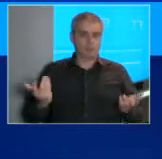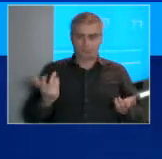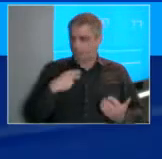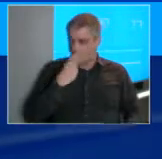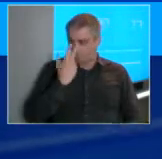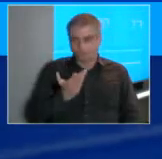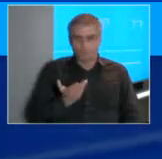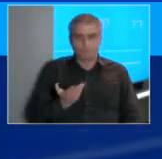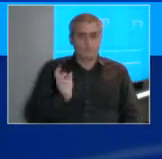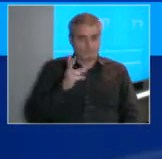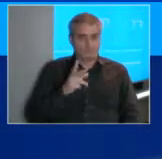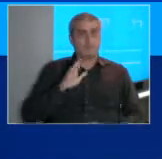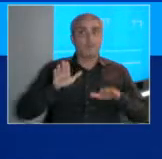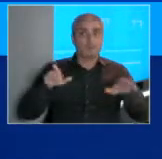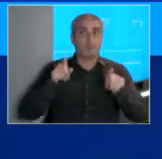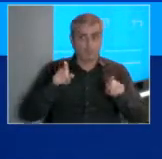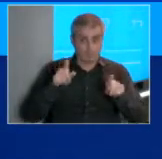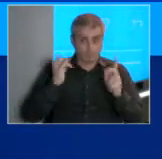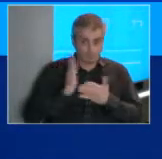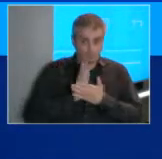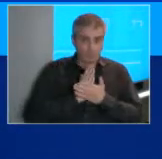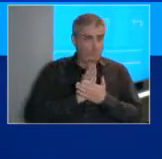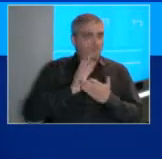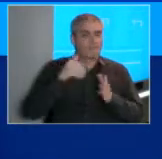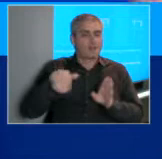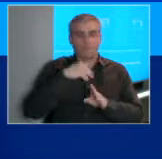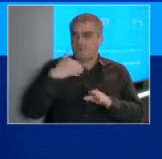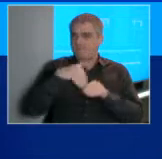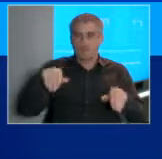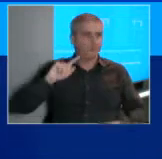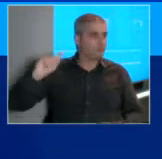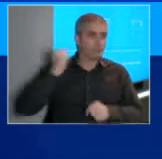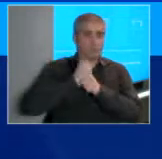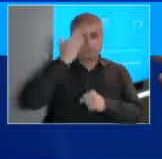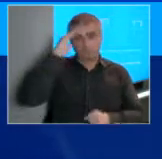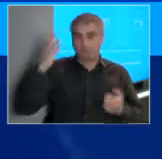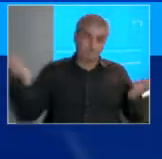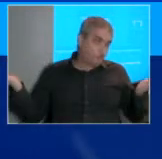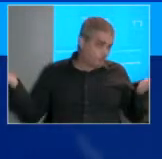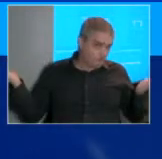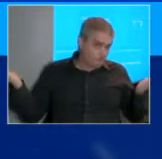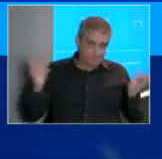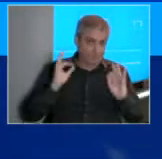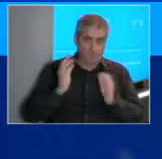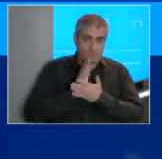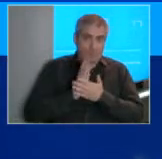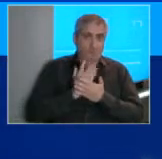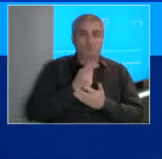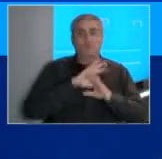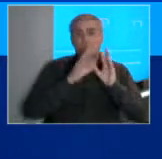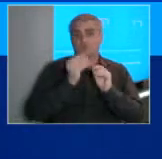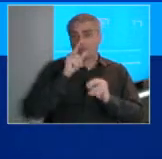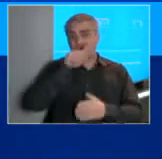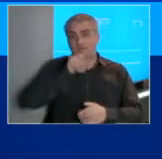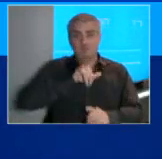רואה פה, אוקיי, אז נתב"ג עכשיו נערך לזה, אבל מעברי הגבול של כל העובדים הזרים לא באמת נערכו לזה. ובאופן כללי,